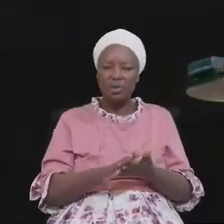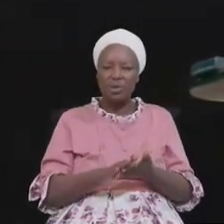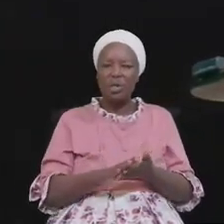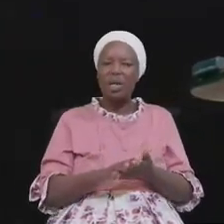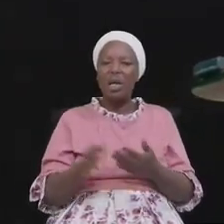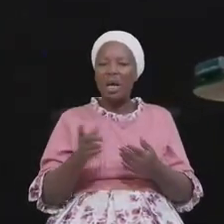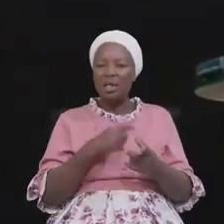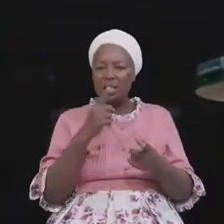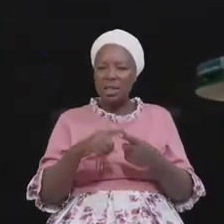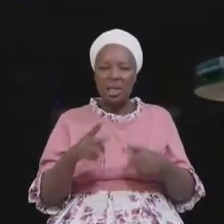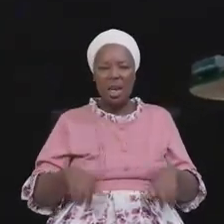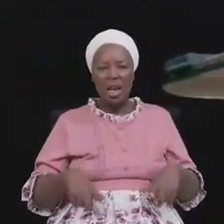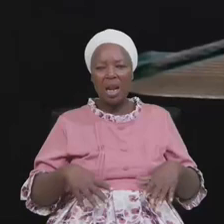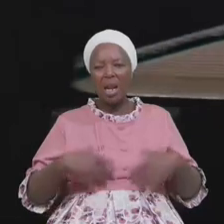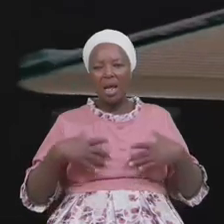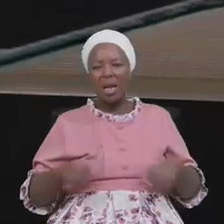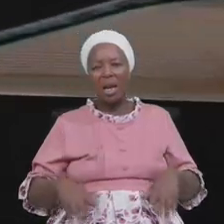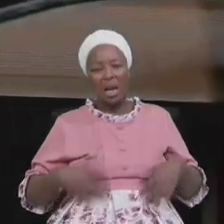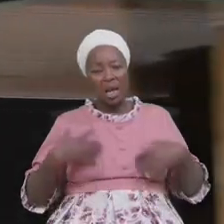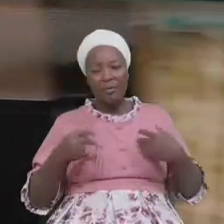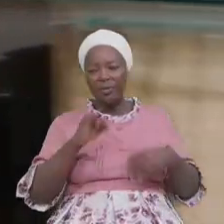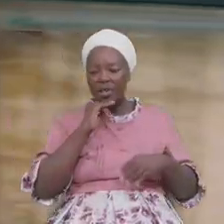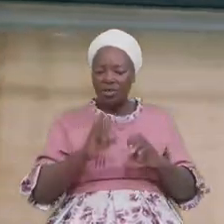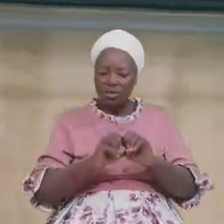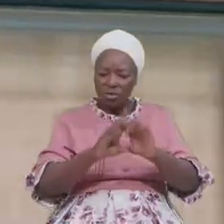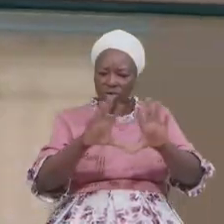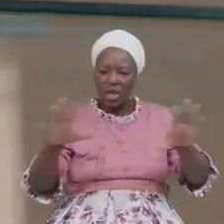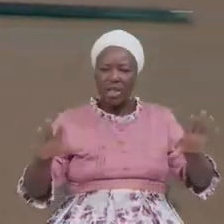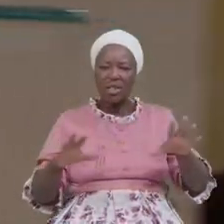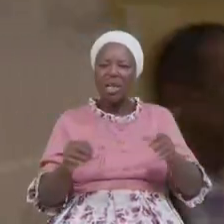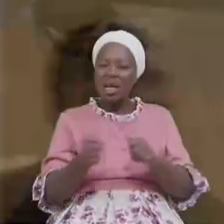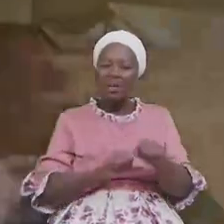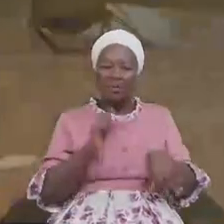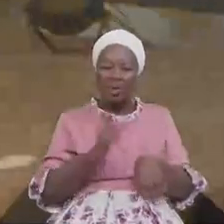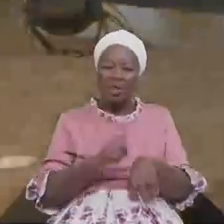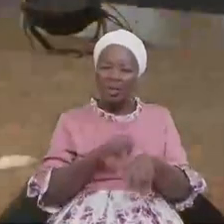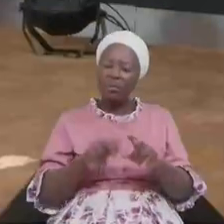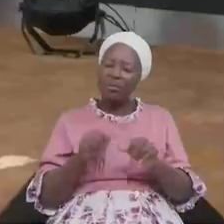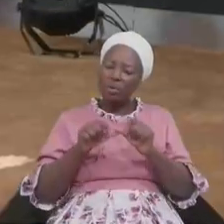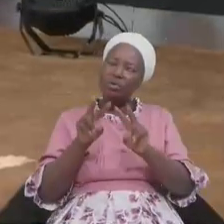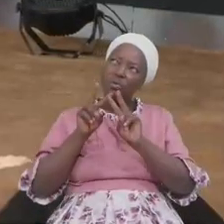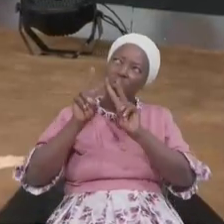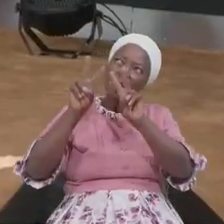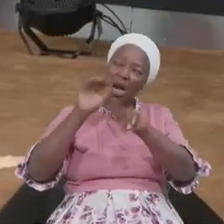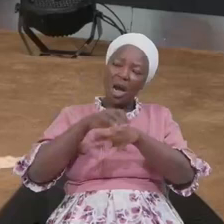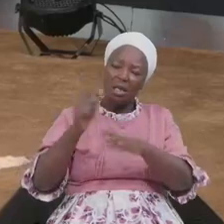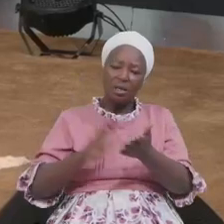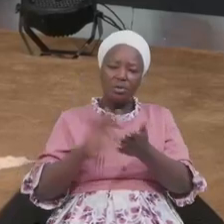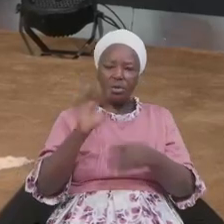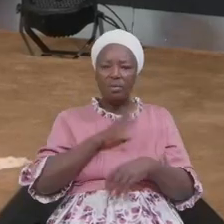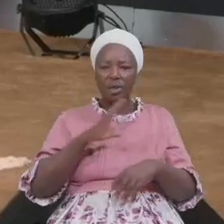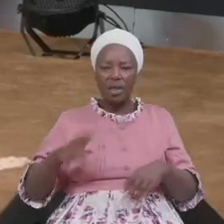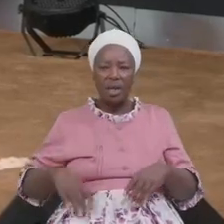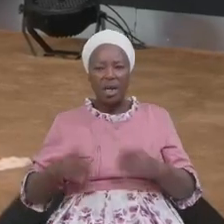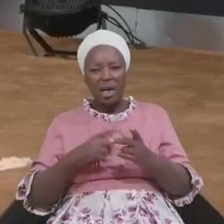la vie brille, plus radieuse. Et nous continuons à regarder à la gloire de Christ. Et nous